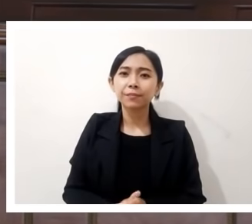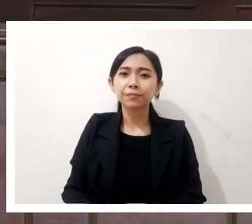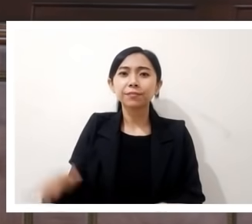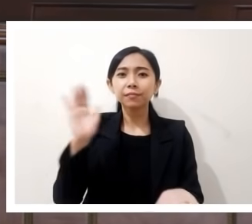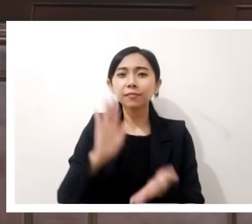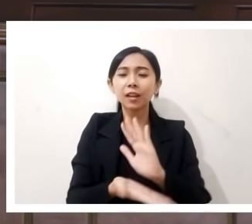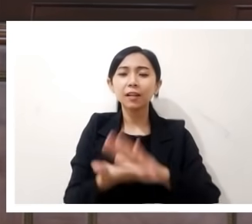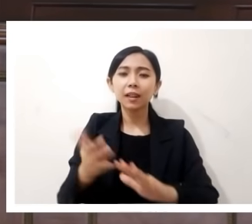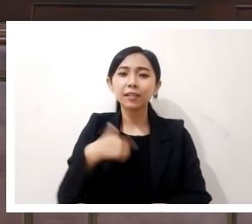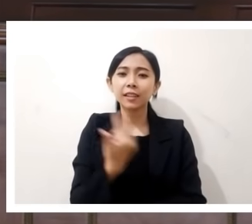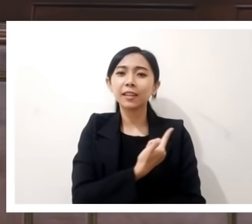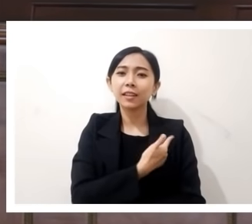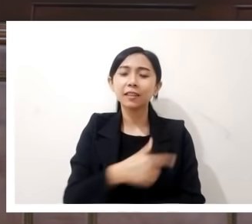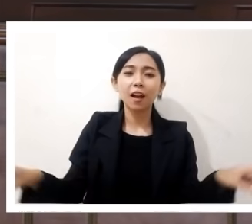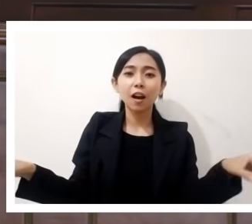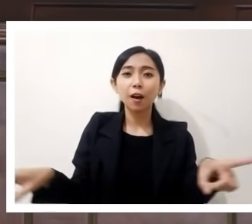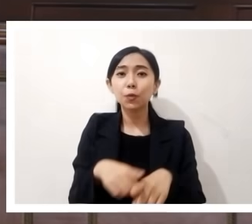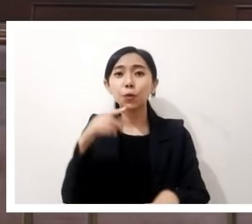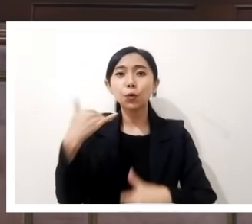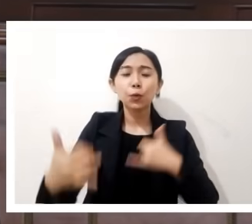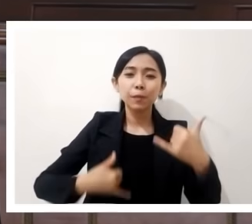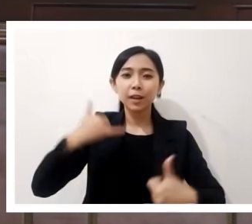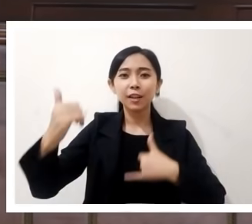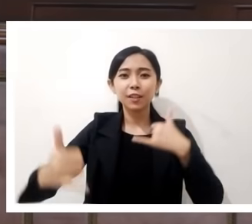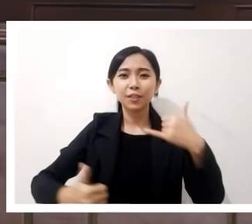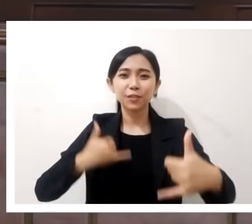besar, maka kita pun